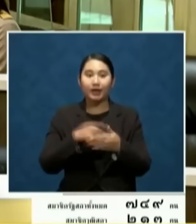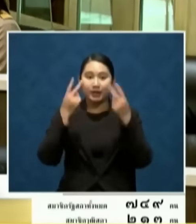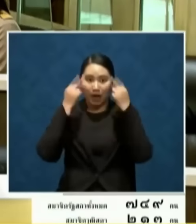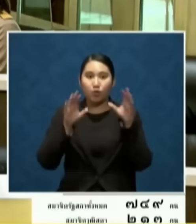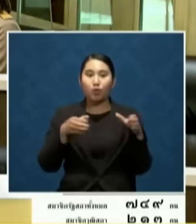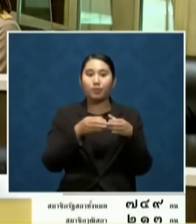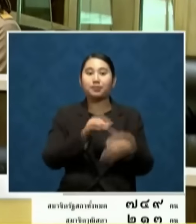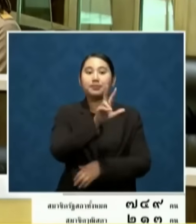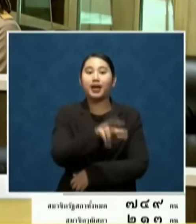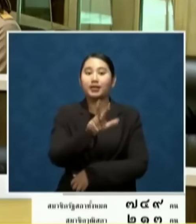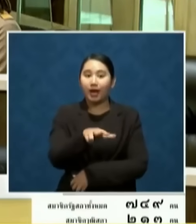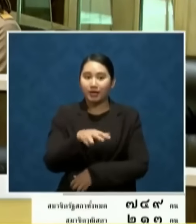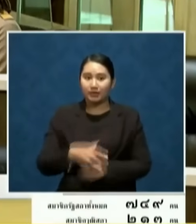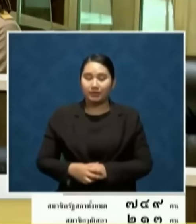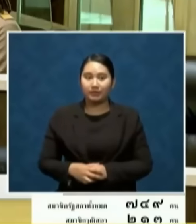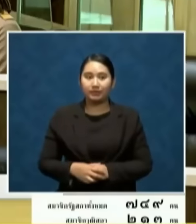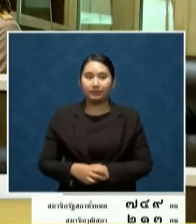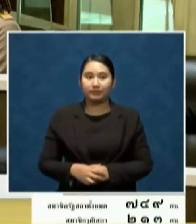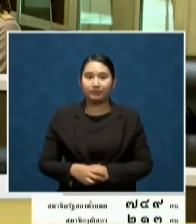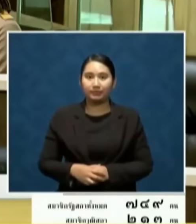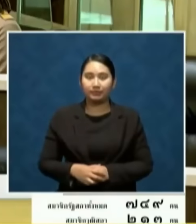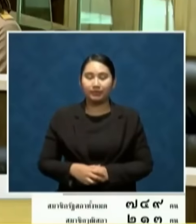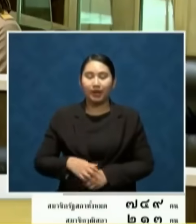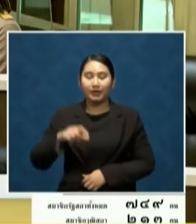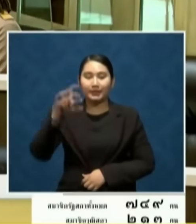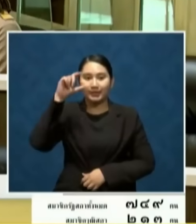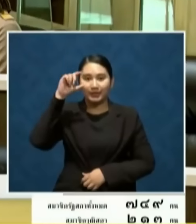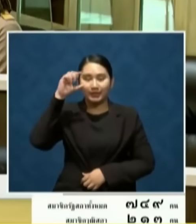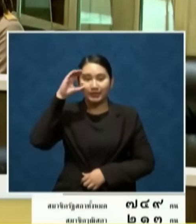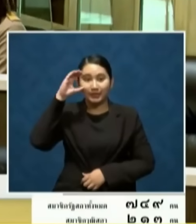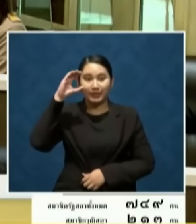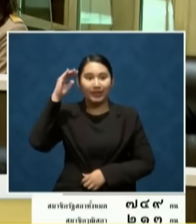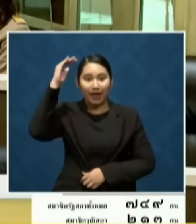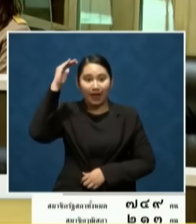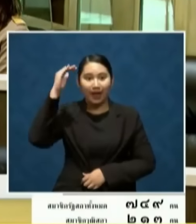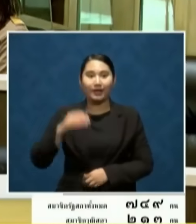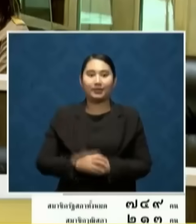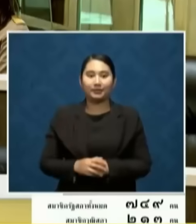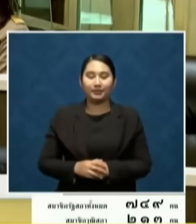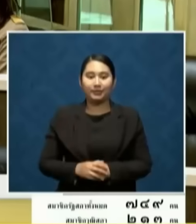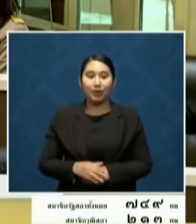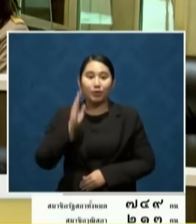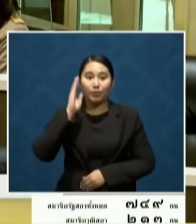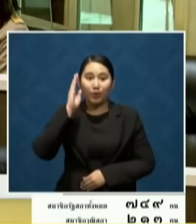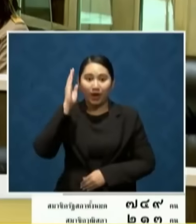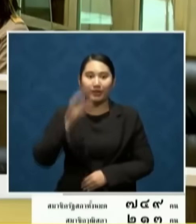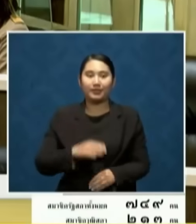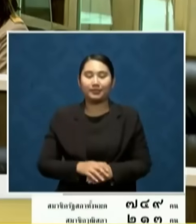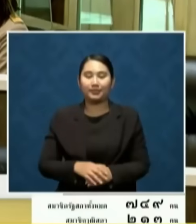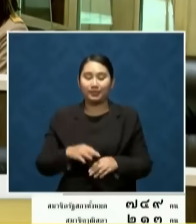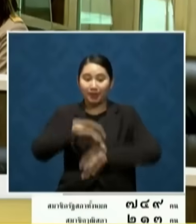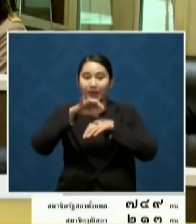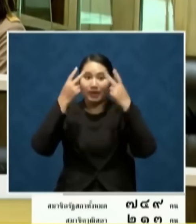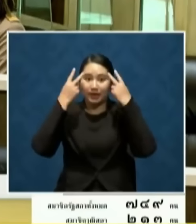ารพและท่านยังใช้ตำแหน่งไปประกันตัวแทนที่จะไปลดปัญหาแต่กลับเป็นการส่งเสริมให้กระทำการเช่นนี้เพียงเพราะต้อง